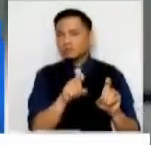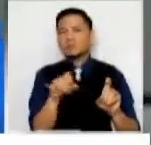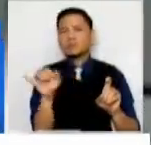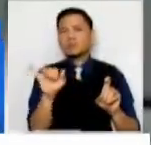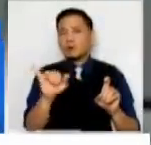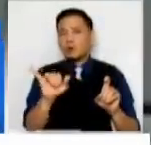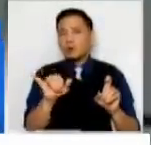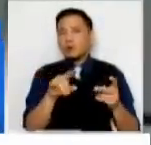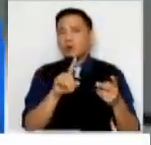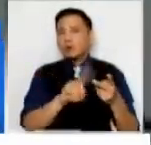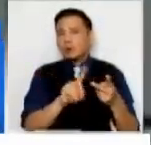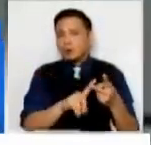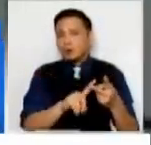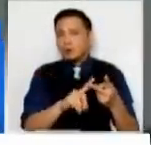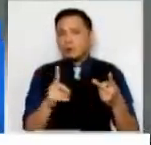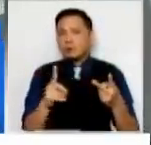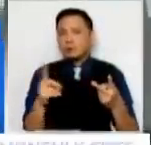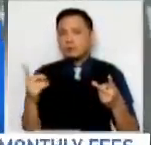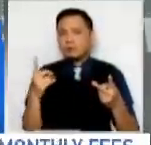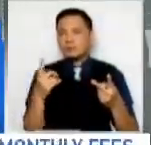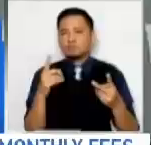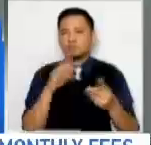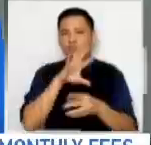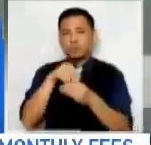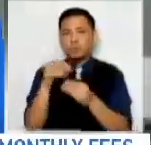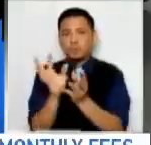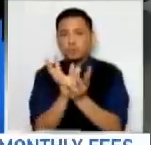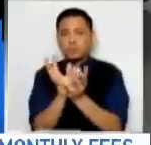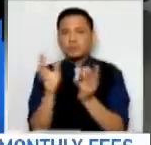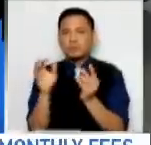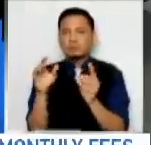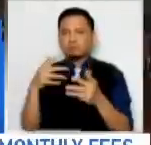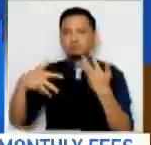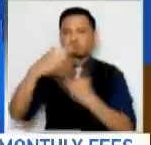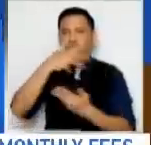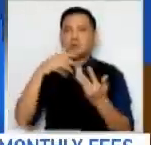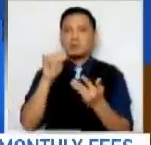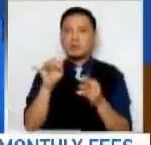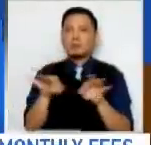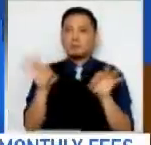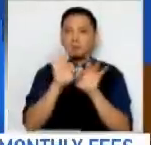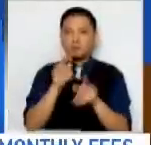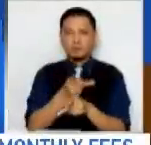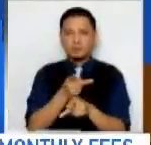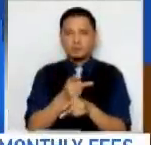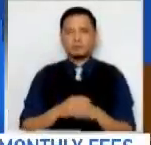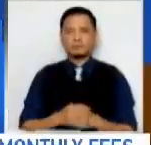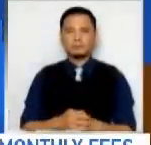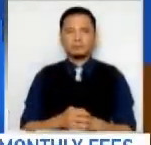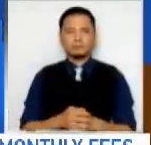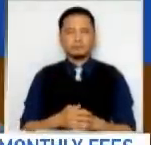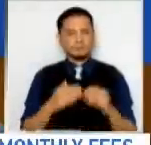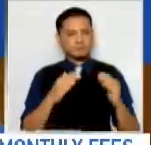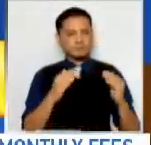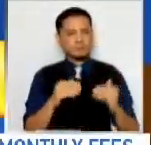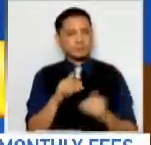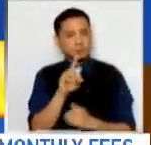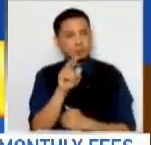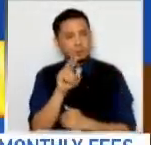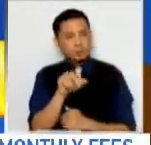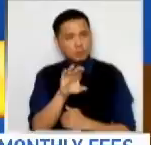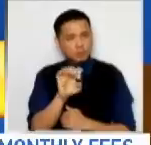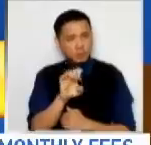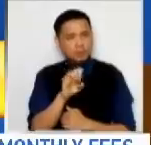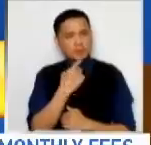sakit dito po sa ating komunidad. Okay, sang-ayon po si Secretary Duque, no, na palawigin pa itong MECQ at least for another